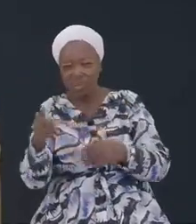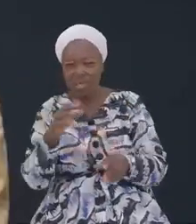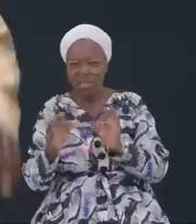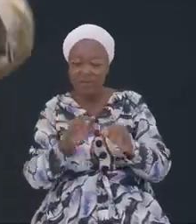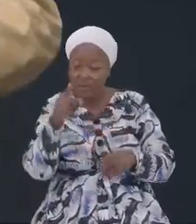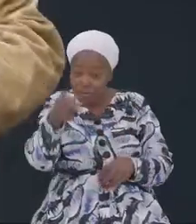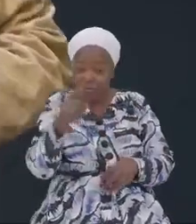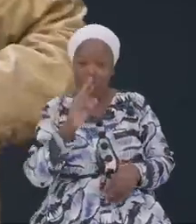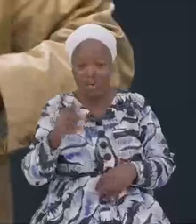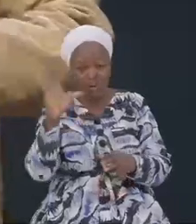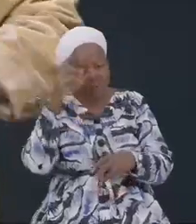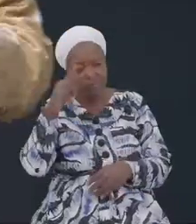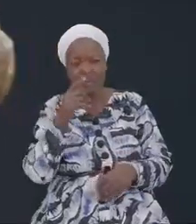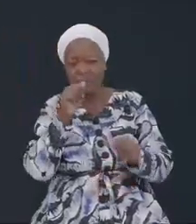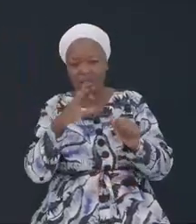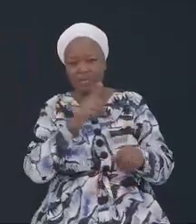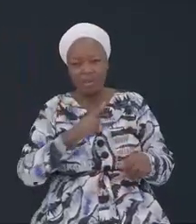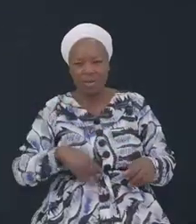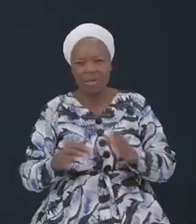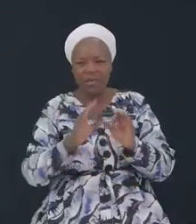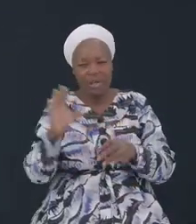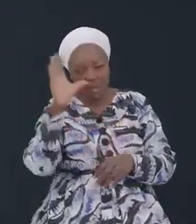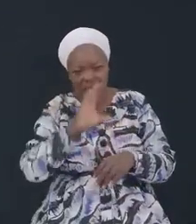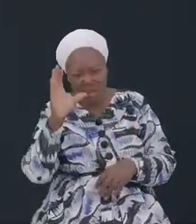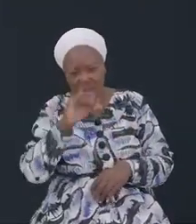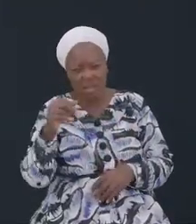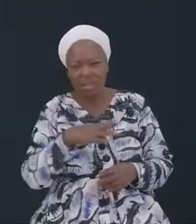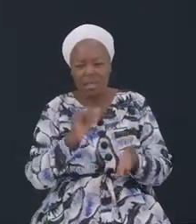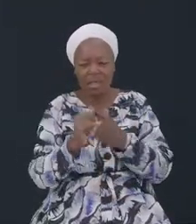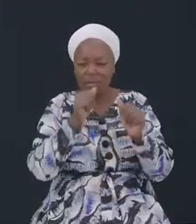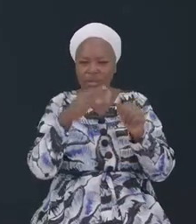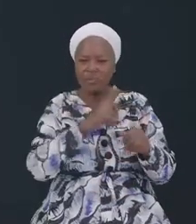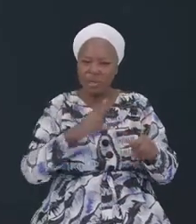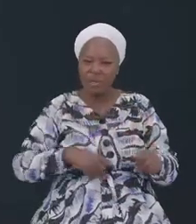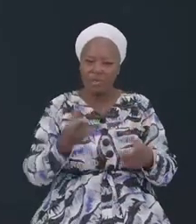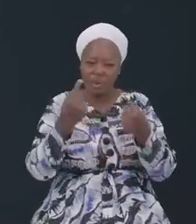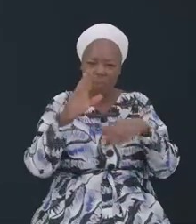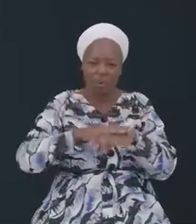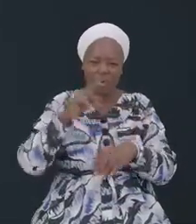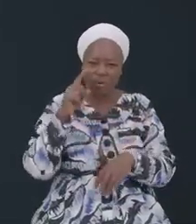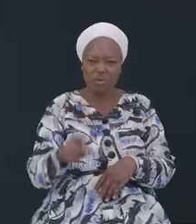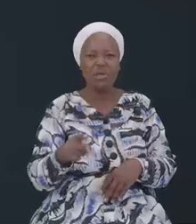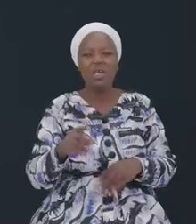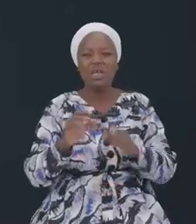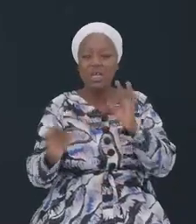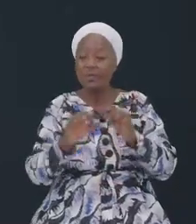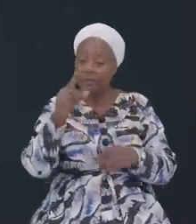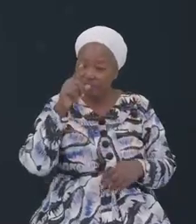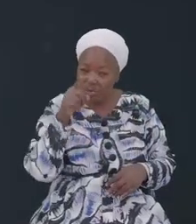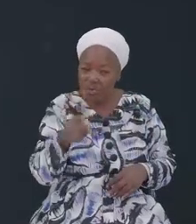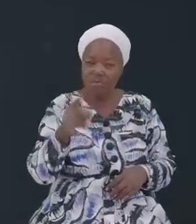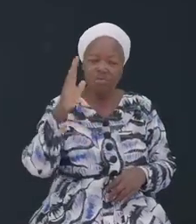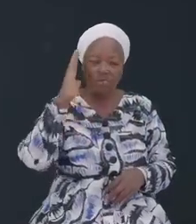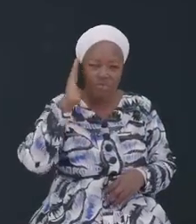Si vous cherchez la bénédiction de Dieu, si vous cherchez, vous sondez, que les bénédictions de Dieu viennent sur vous, il dit, si c'est